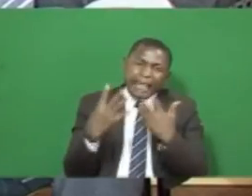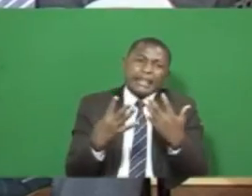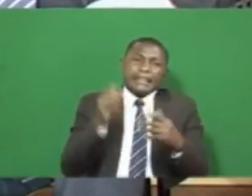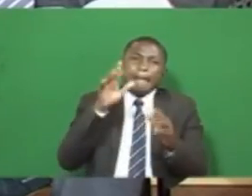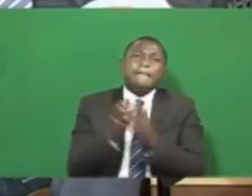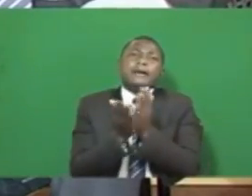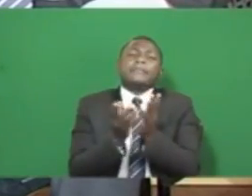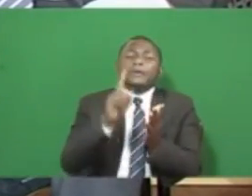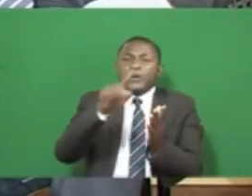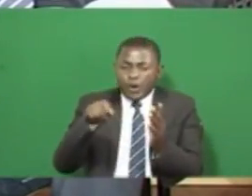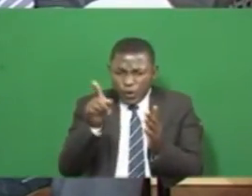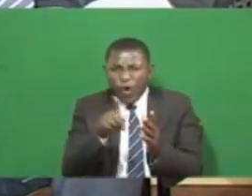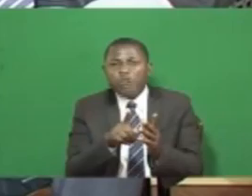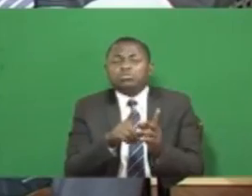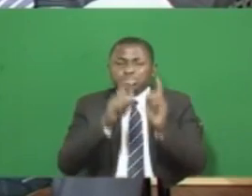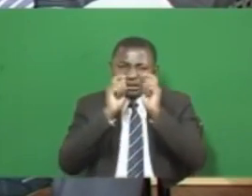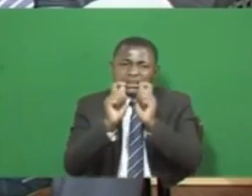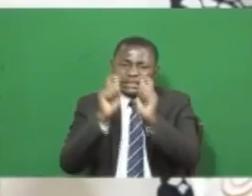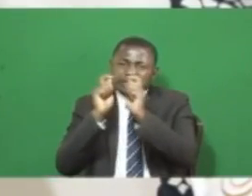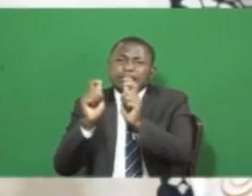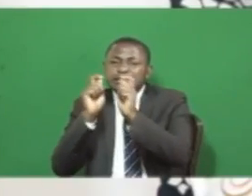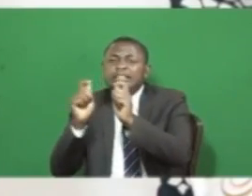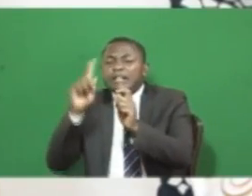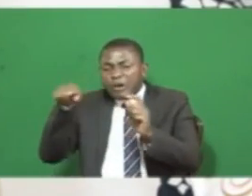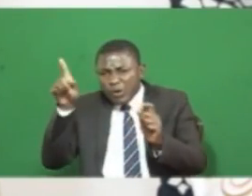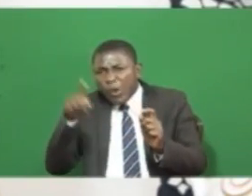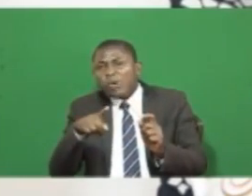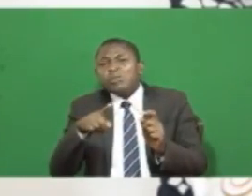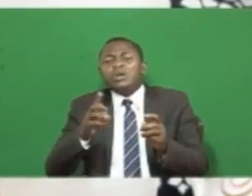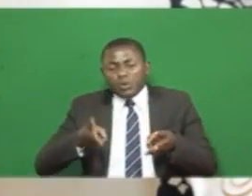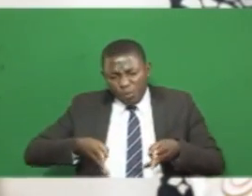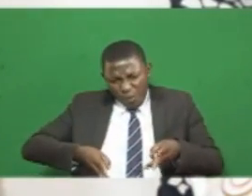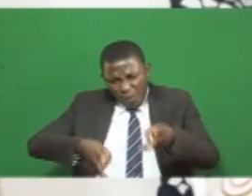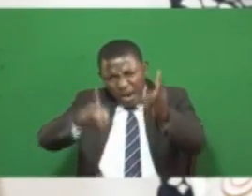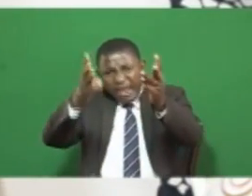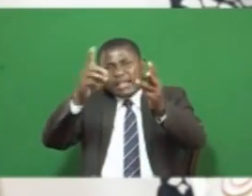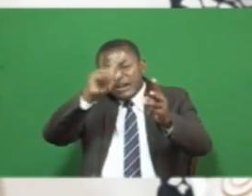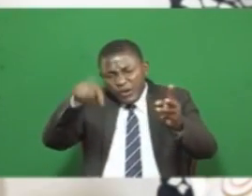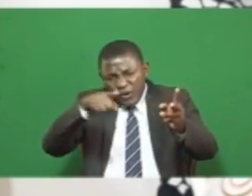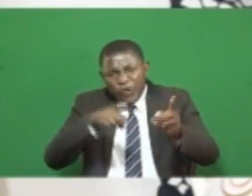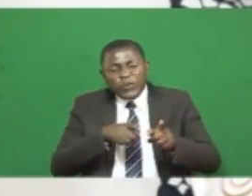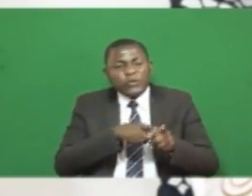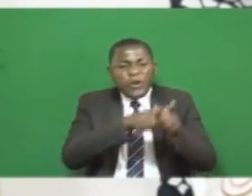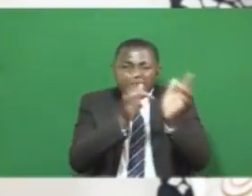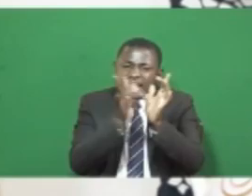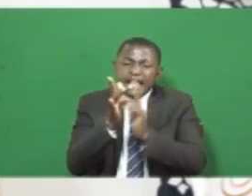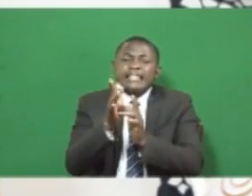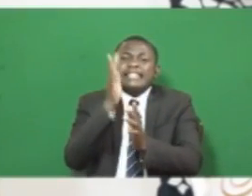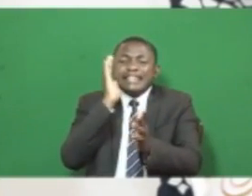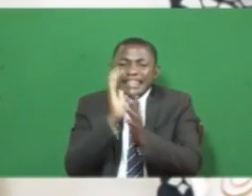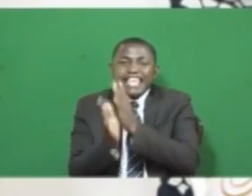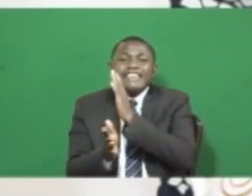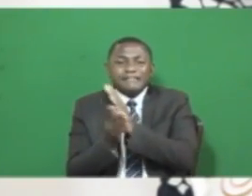Ndobva manya nao. Ndobva manya nao. Vachienda kusiri iko. Saturday achiti mira uwele. Wele speed ina Betera.